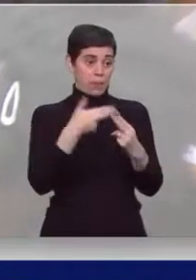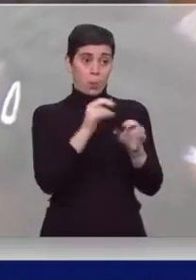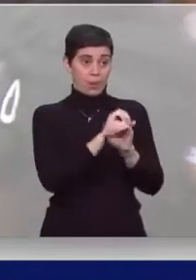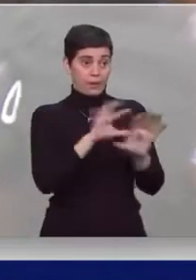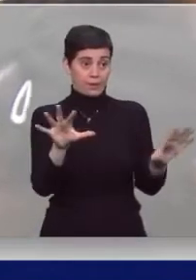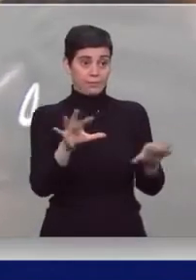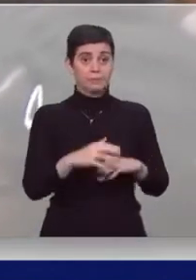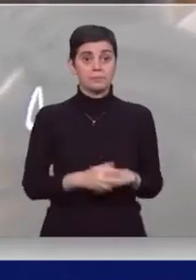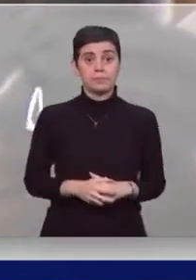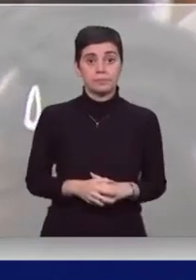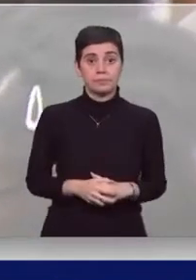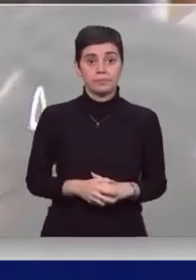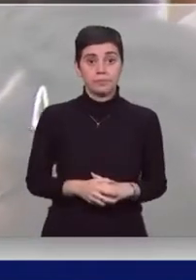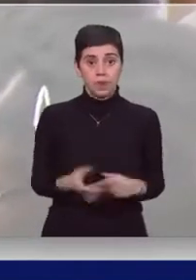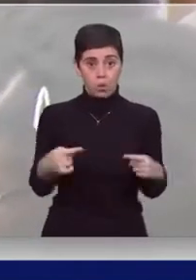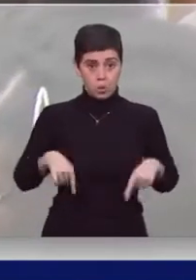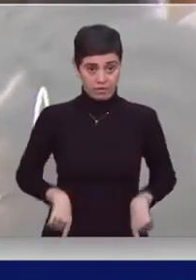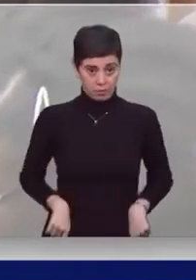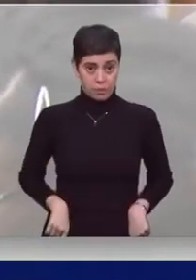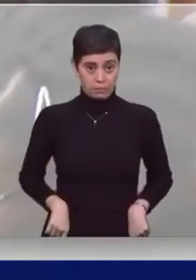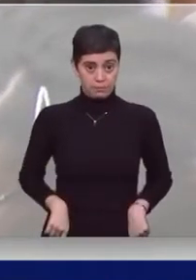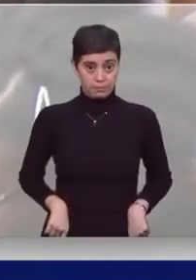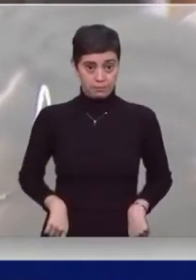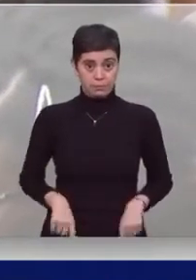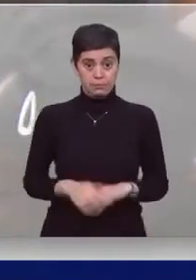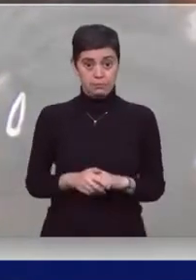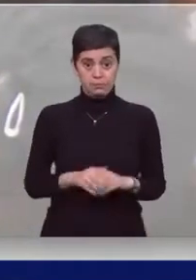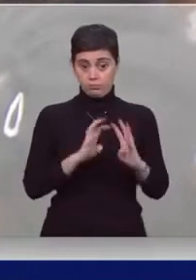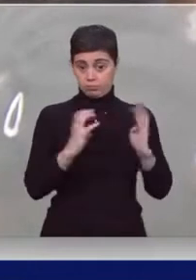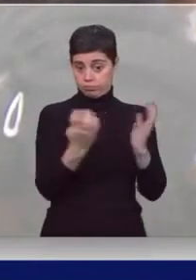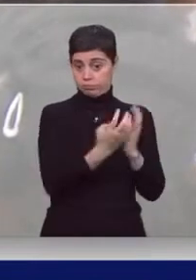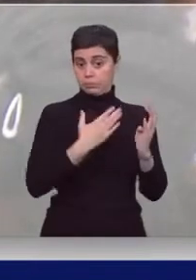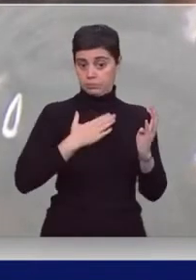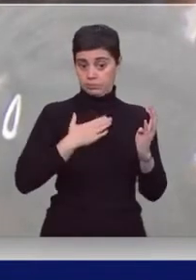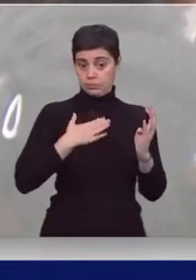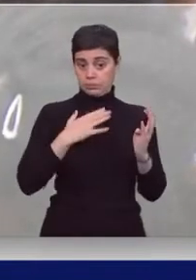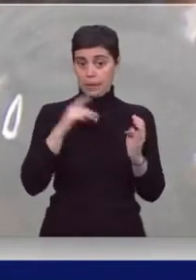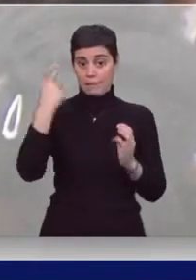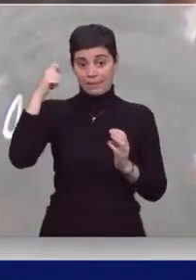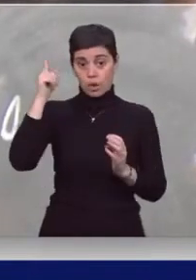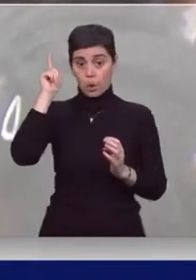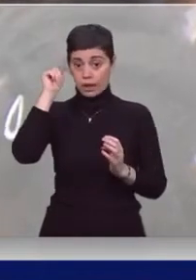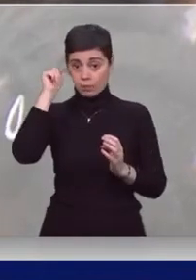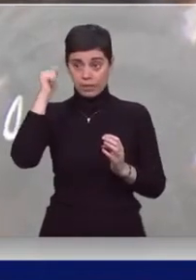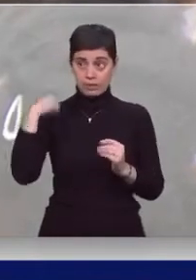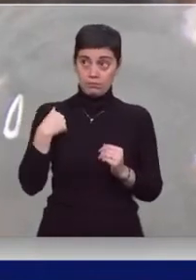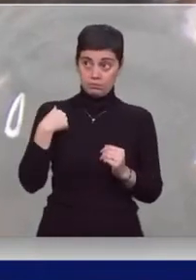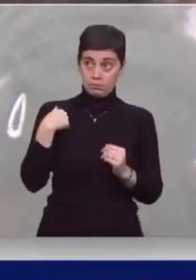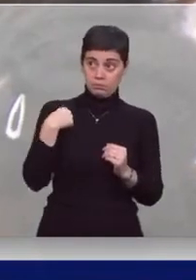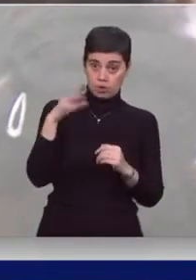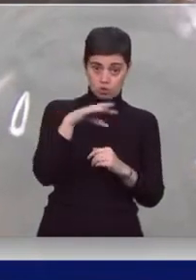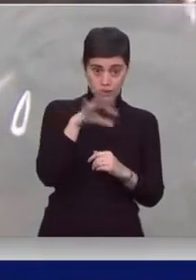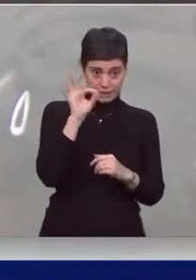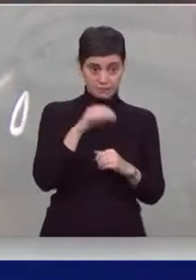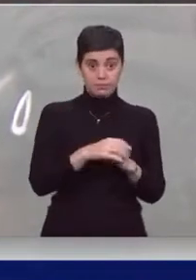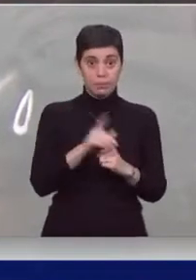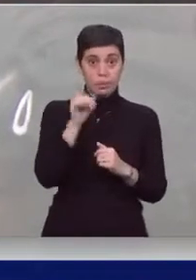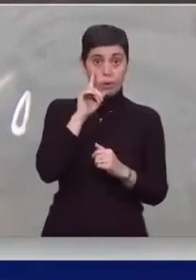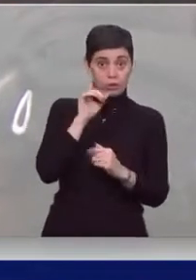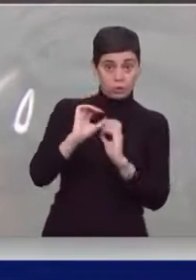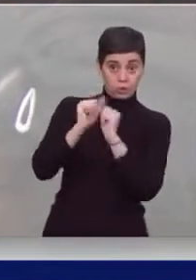Le gouvernement a été nommé par le président de la République pour mettre en œuvre le programme sur lequel le président de la